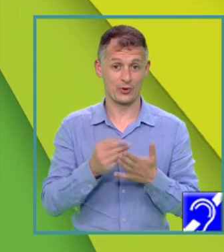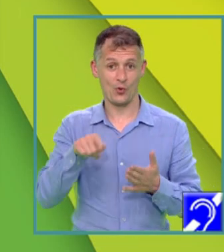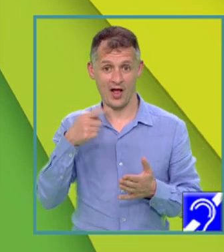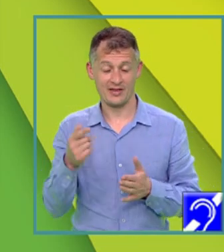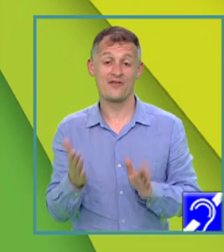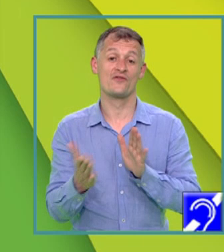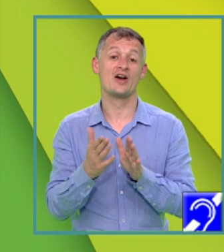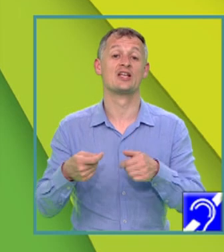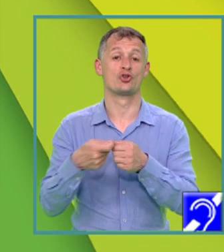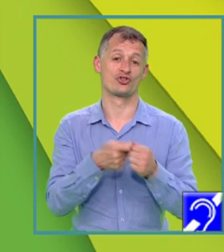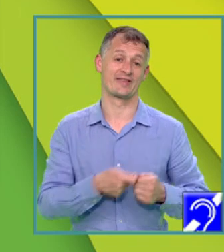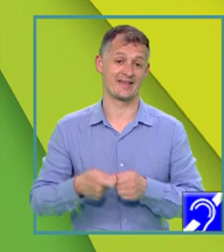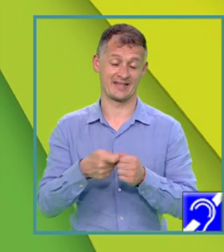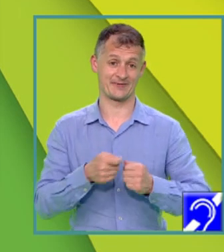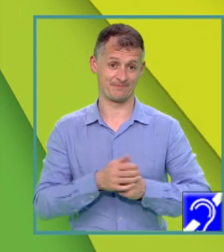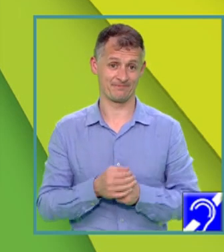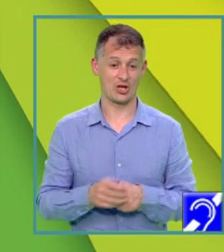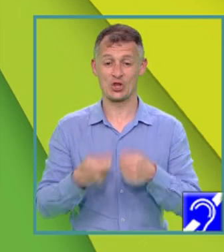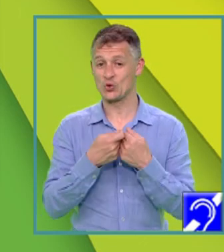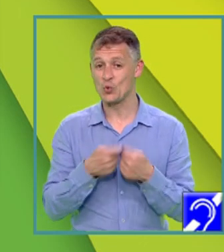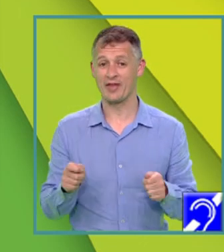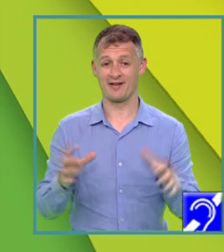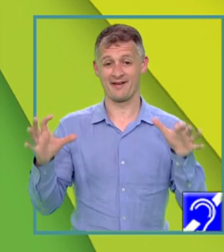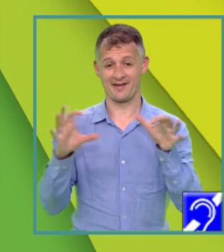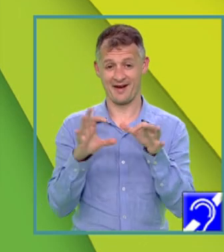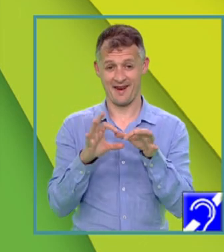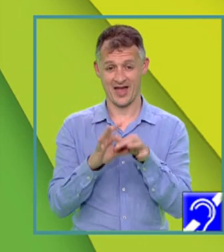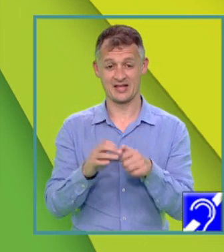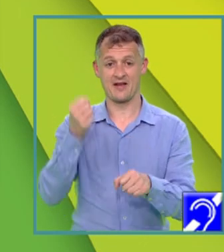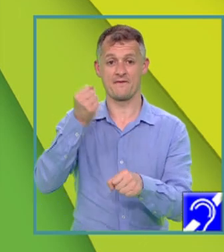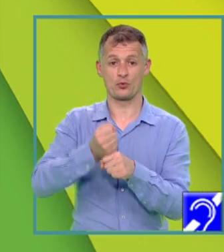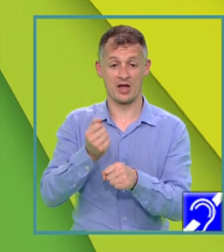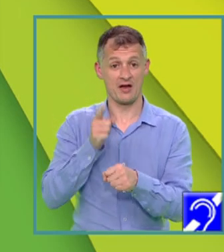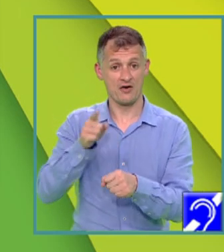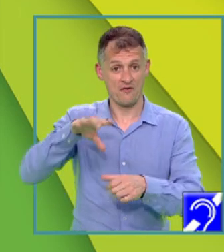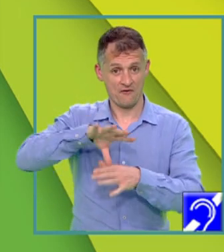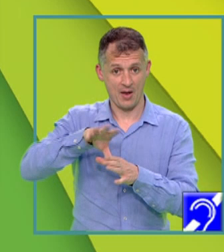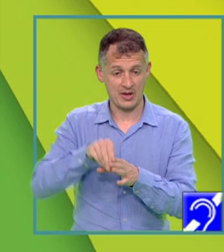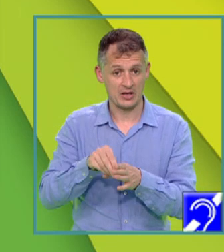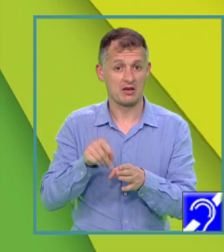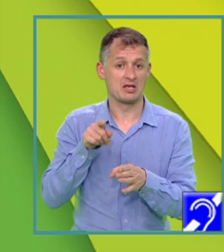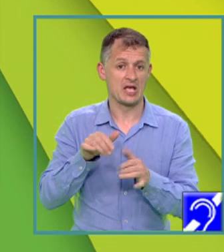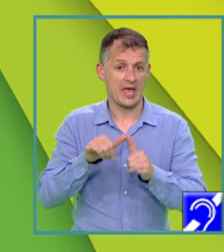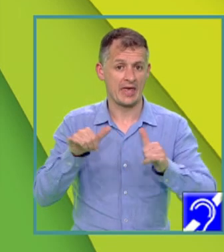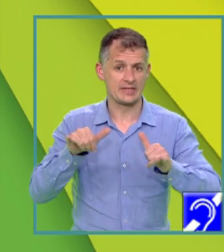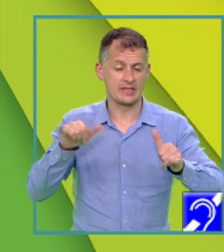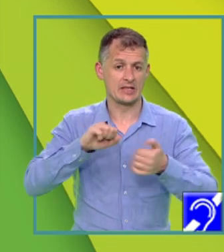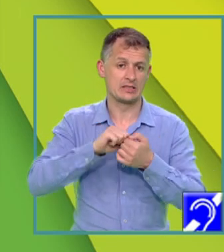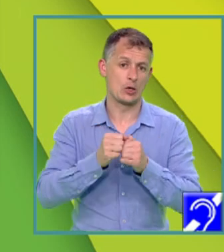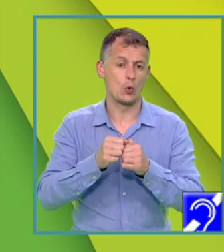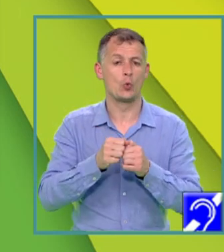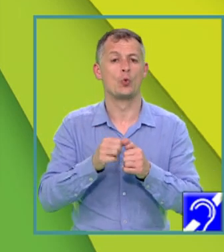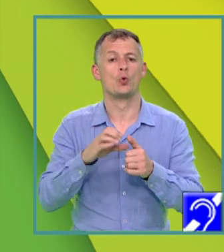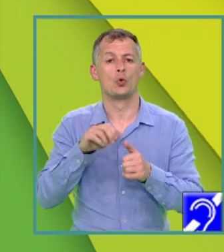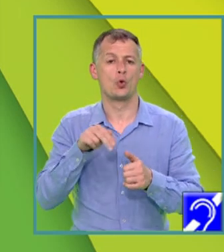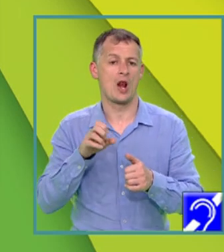societății. Toate relațiile instituite în cadrul familiei, că este extinsă sau că este nucleară, sunt